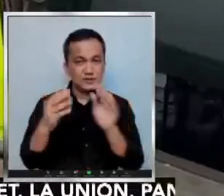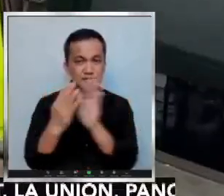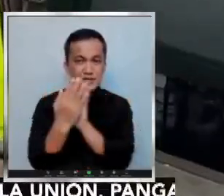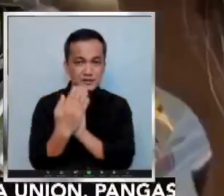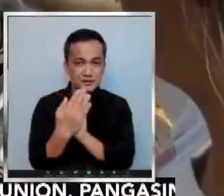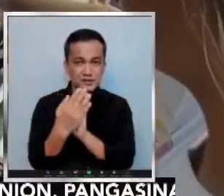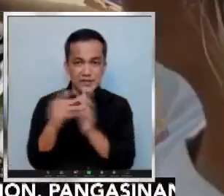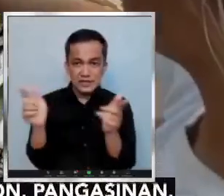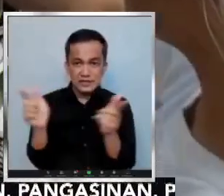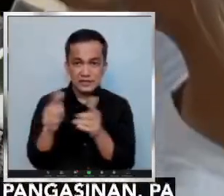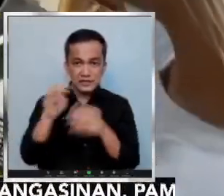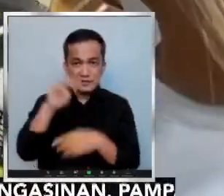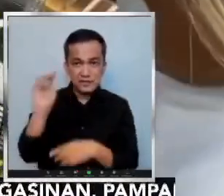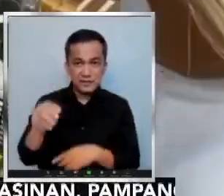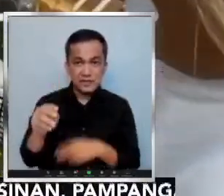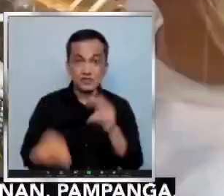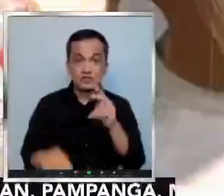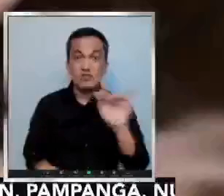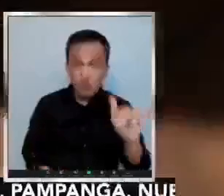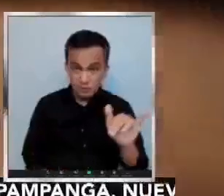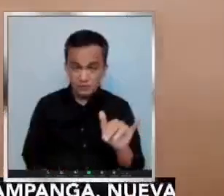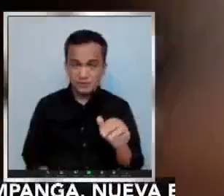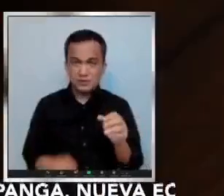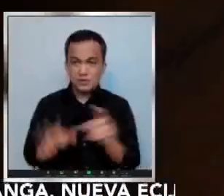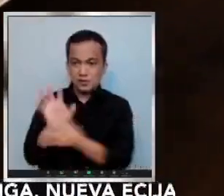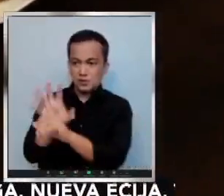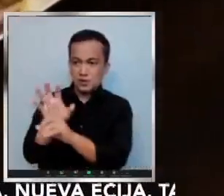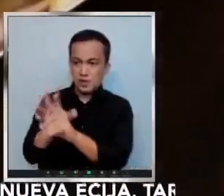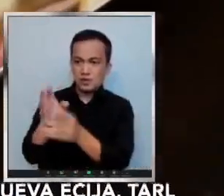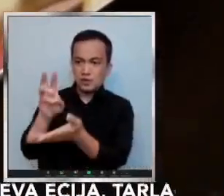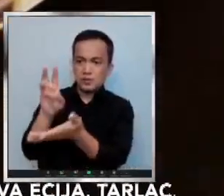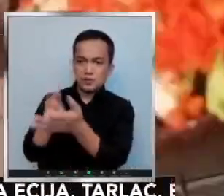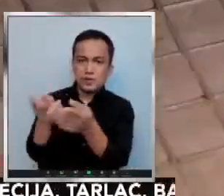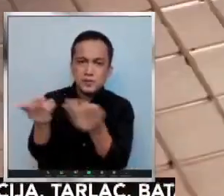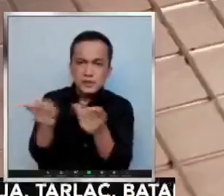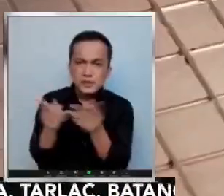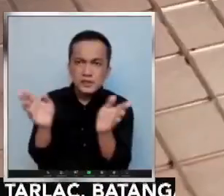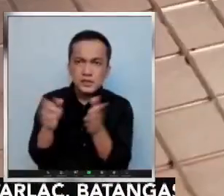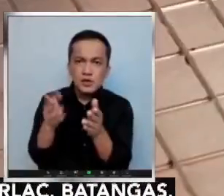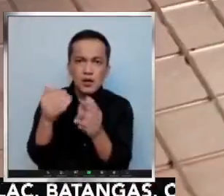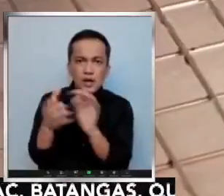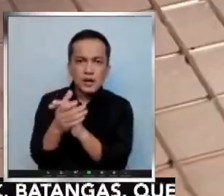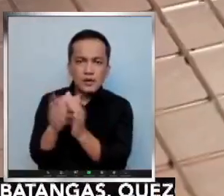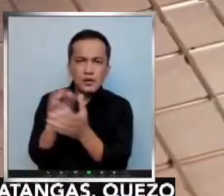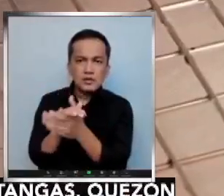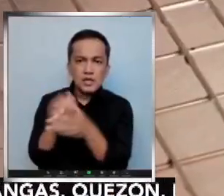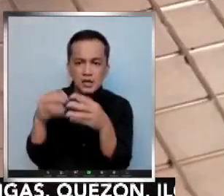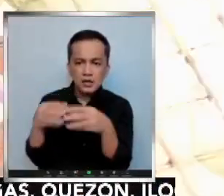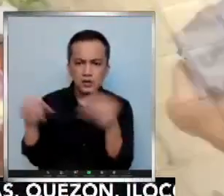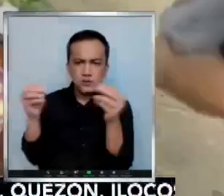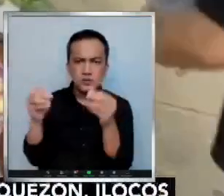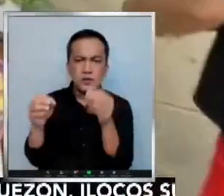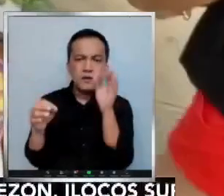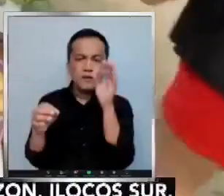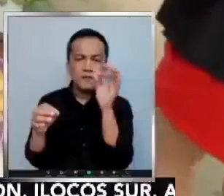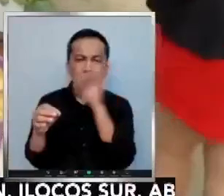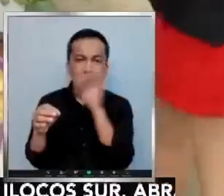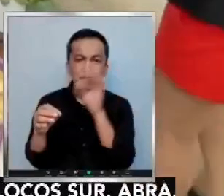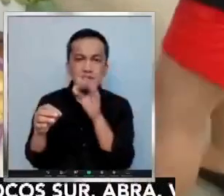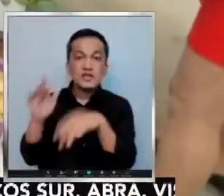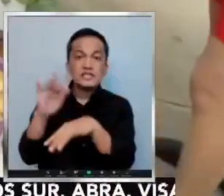York City, dinarayo ang munting pwestong ito dahil sa kanilang hamburgers at hotdogs with a Pinoy twist. Gawa ito